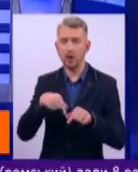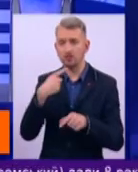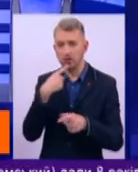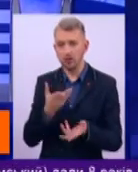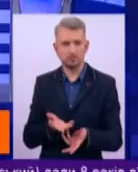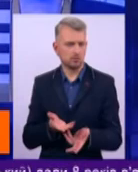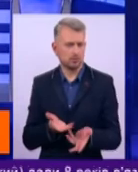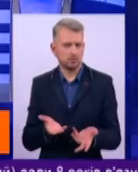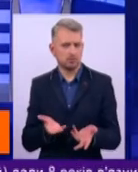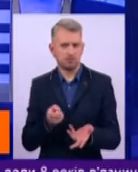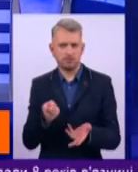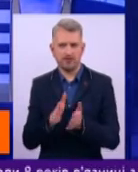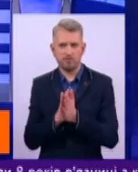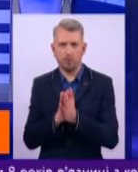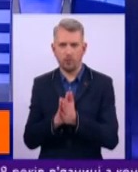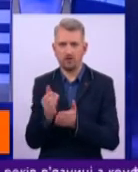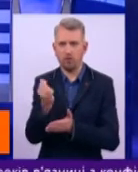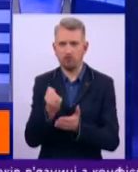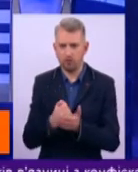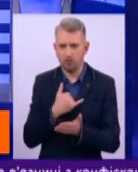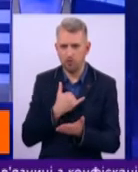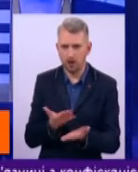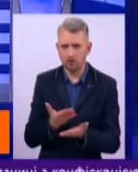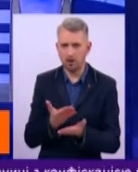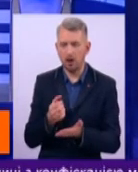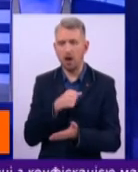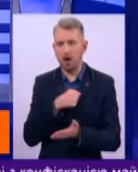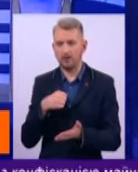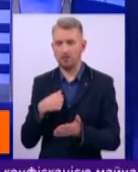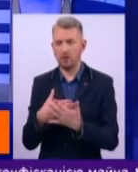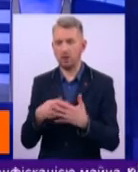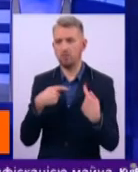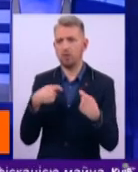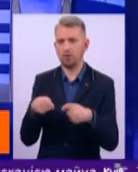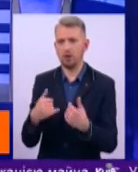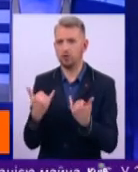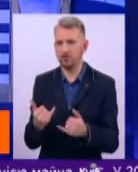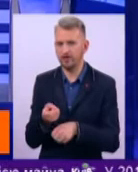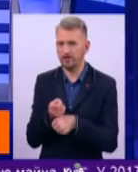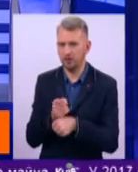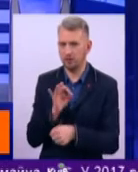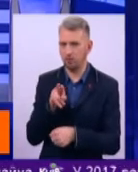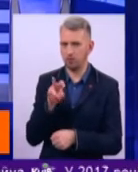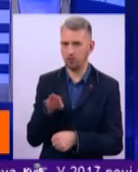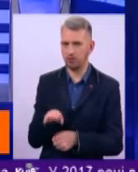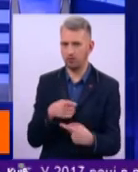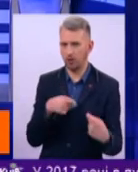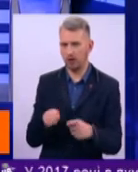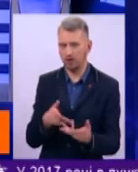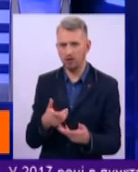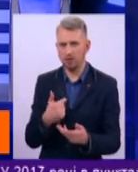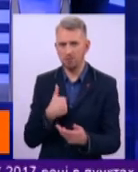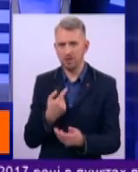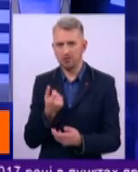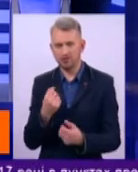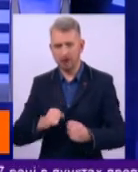ви просите озброєння у нас, так, джавеліни, а самі, наприклад, продаєте сучасні танки оплот. Ну, якось трішки ми